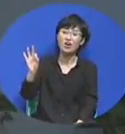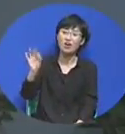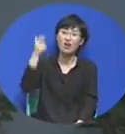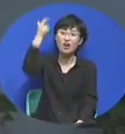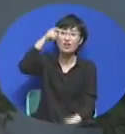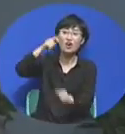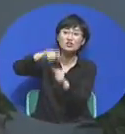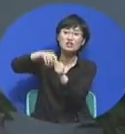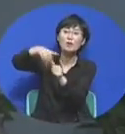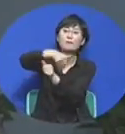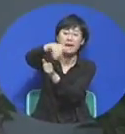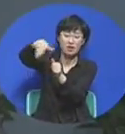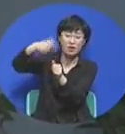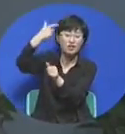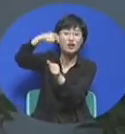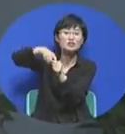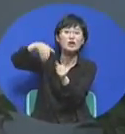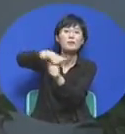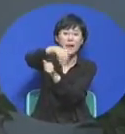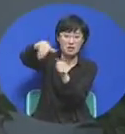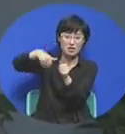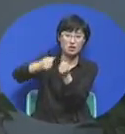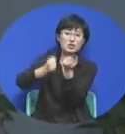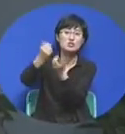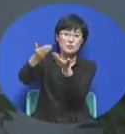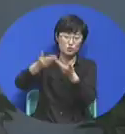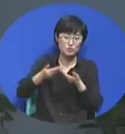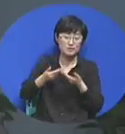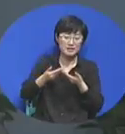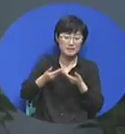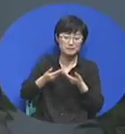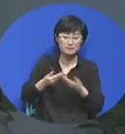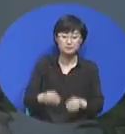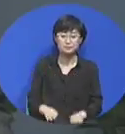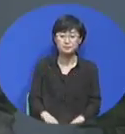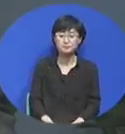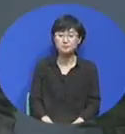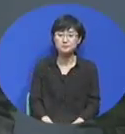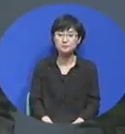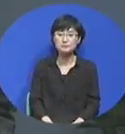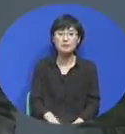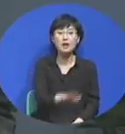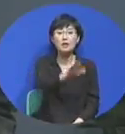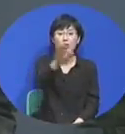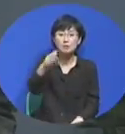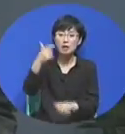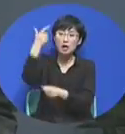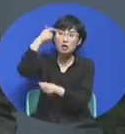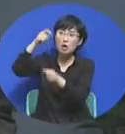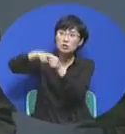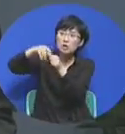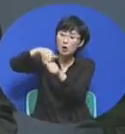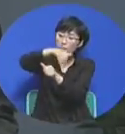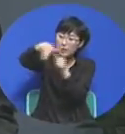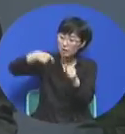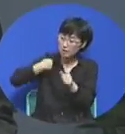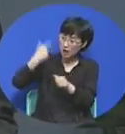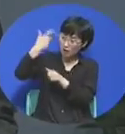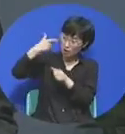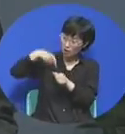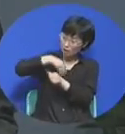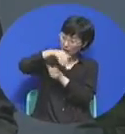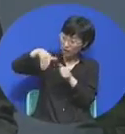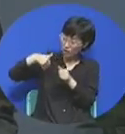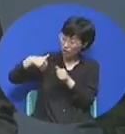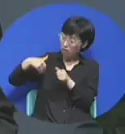영적 배경을 알려줬어요. He doesn't just reveal to him the spiritual facts. He speaks to him about the spiritual background. 여러분 이거 안 믿으면요 평생 기도 응답 못